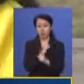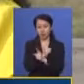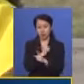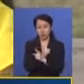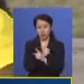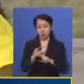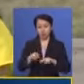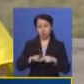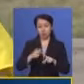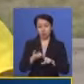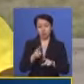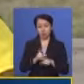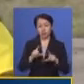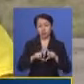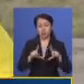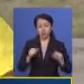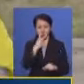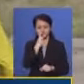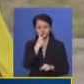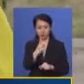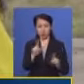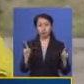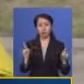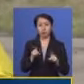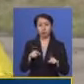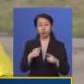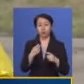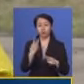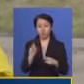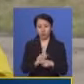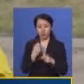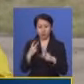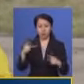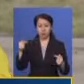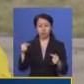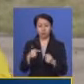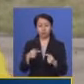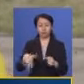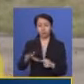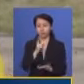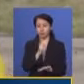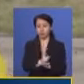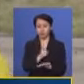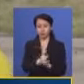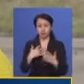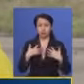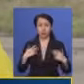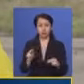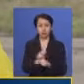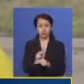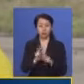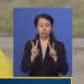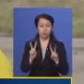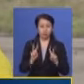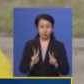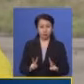что данные объекты, они показывают, что их продукция безопасна и соответствует всем требованиям, ветеринарно-санитарным нормам. Вот